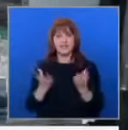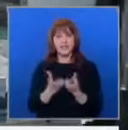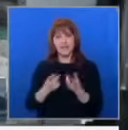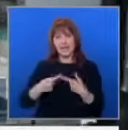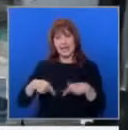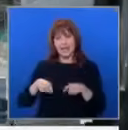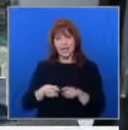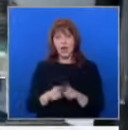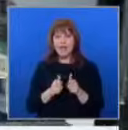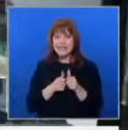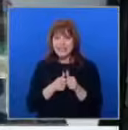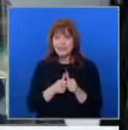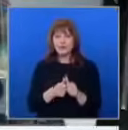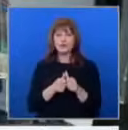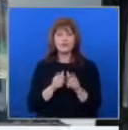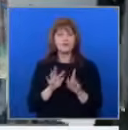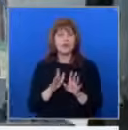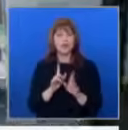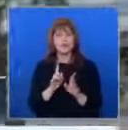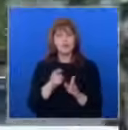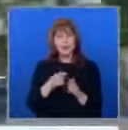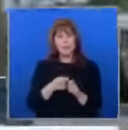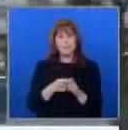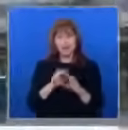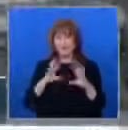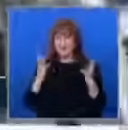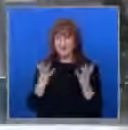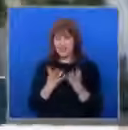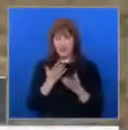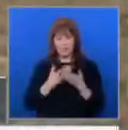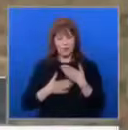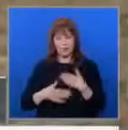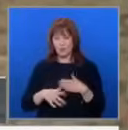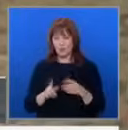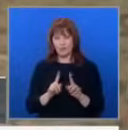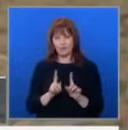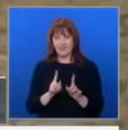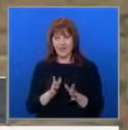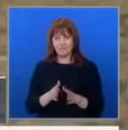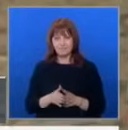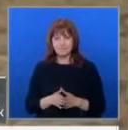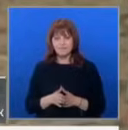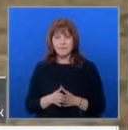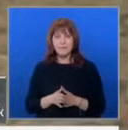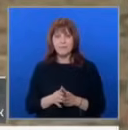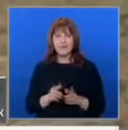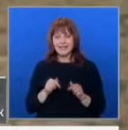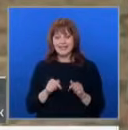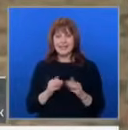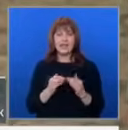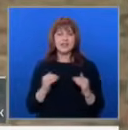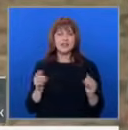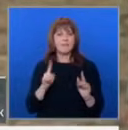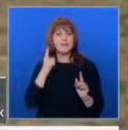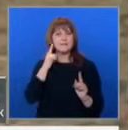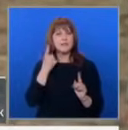региона. Сътрудничество, което едва ли ще направи света едно по-спокойно място. На сегашния етап не мисля,